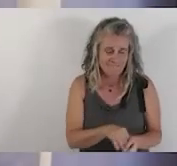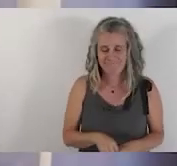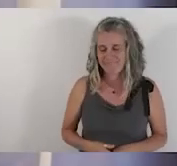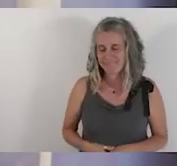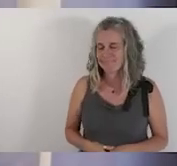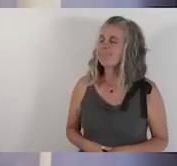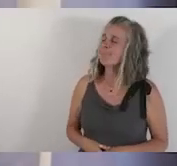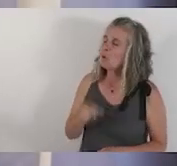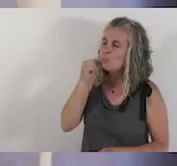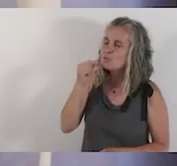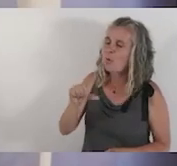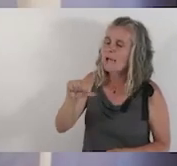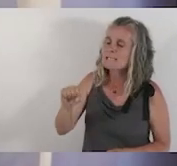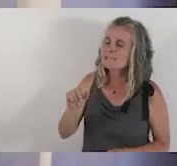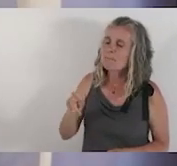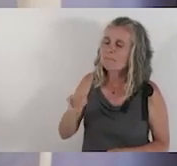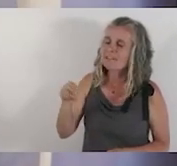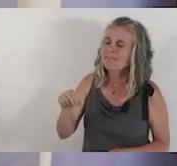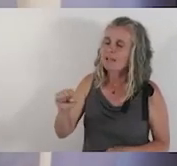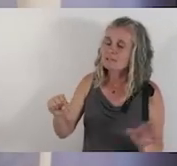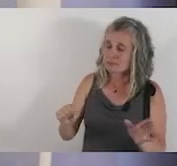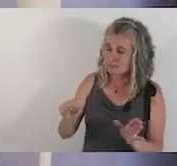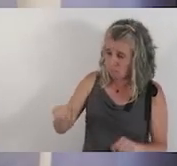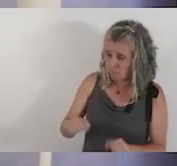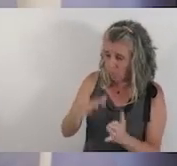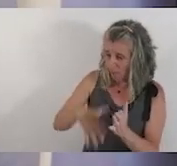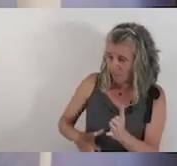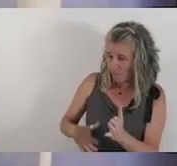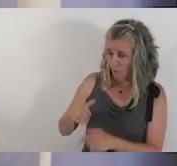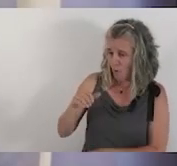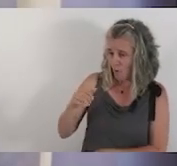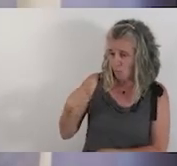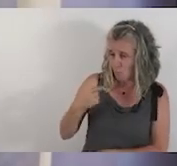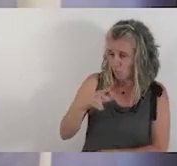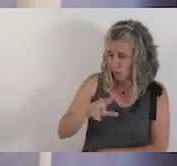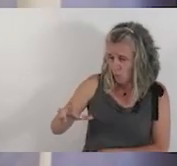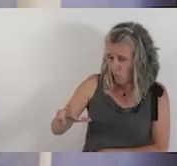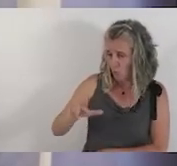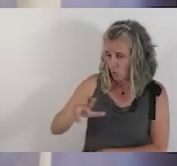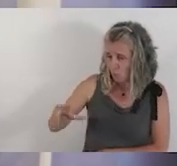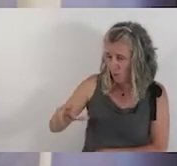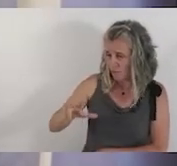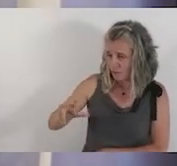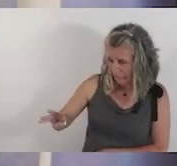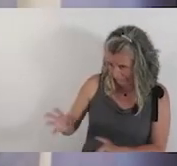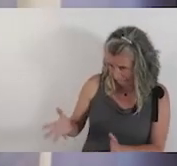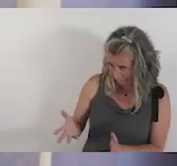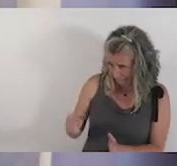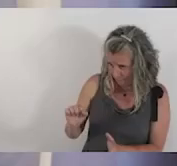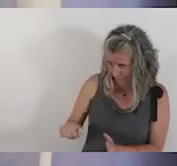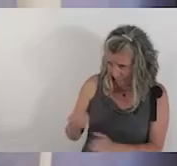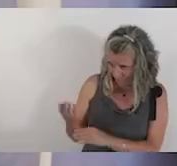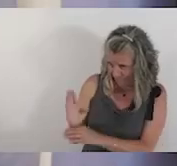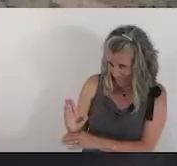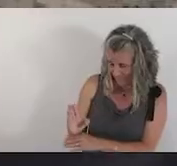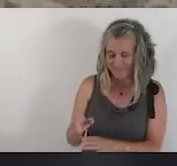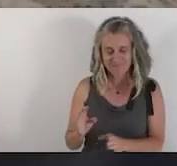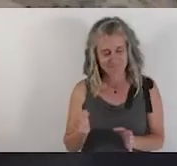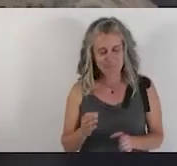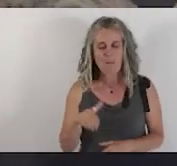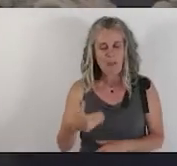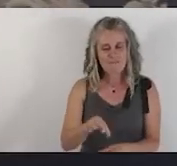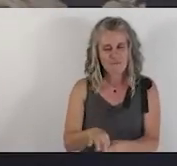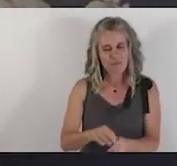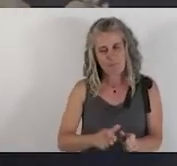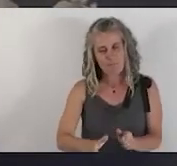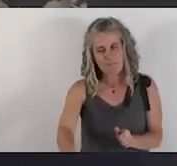Monsieur Aspinas, vous pouvez présenter du coup 32, 33, 34 tranquillement et comme ça allez, je passerai les votes un par un. On y va.